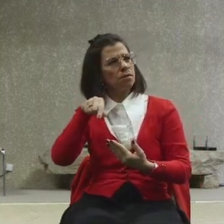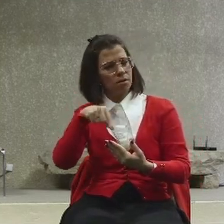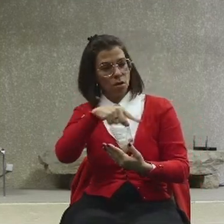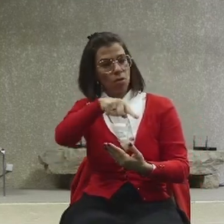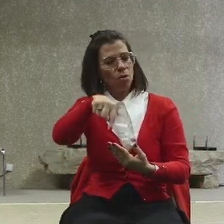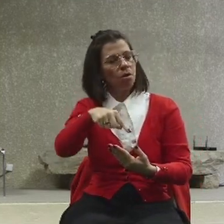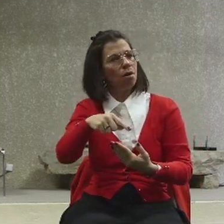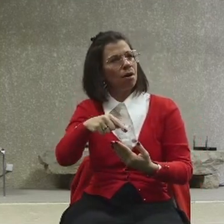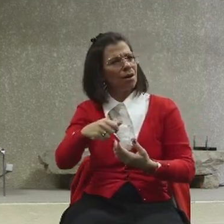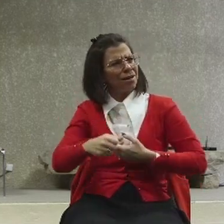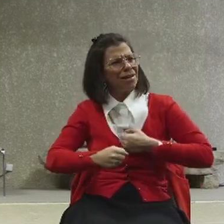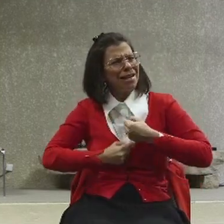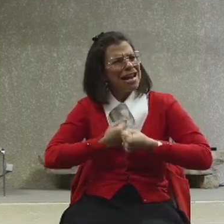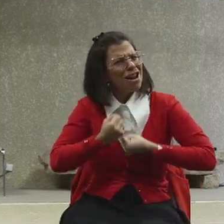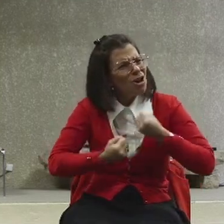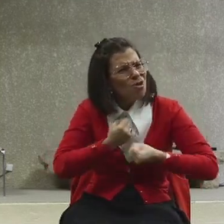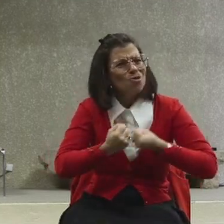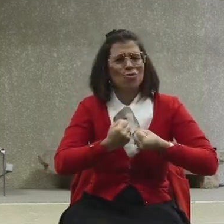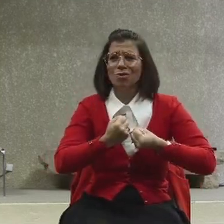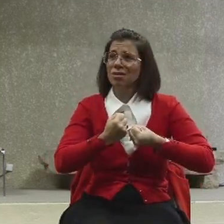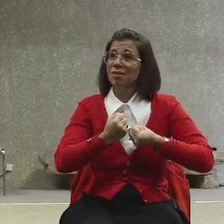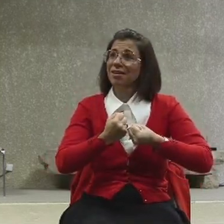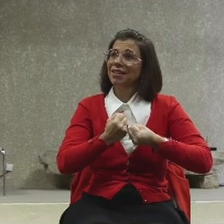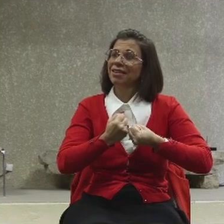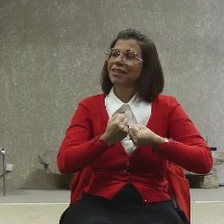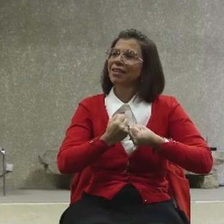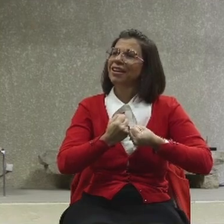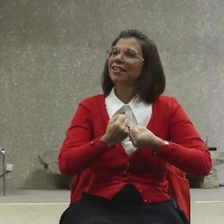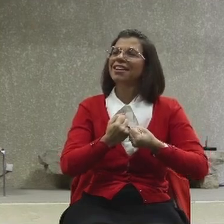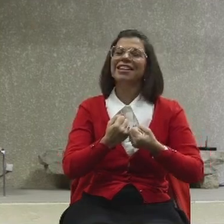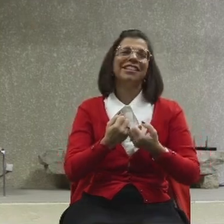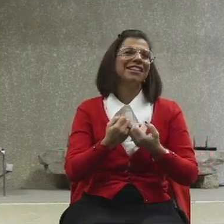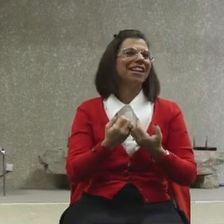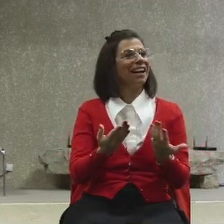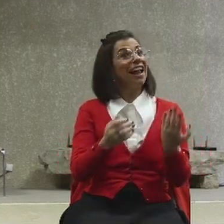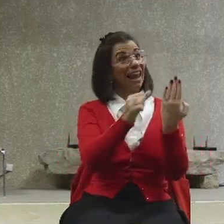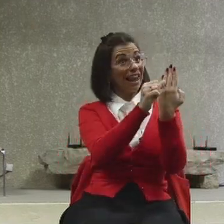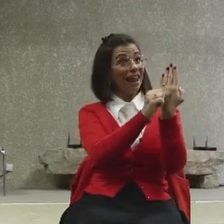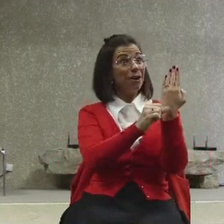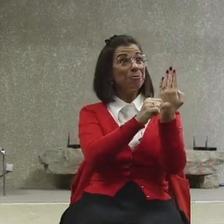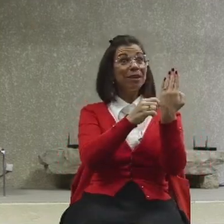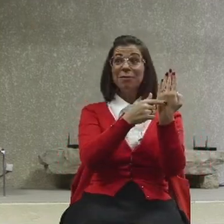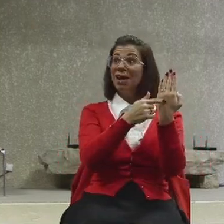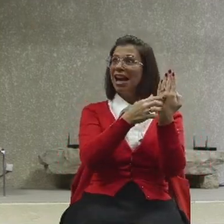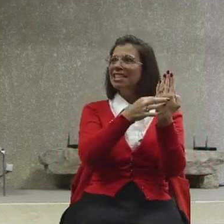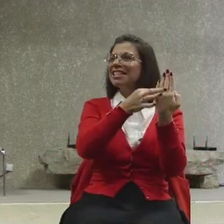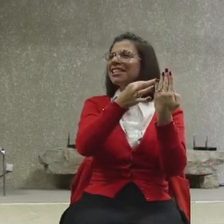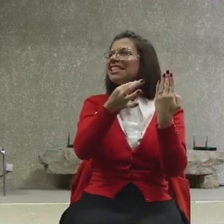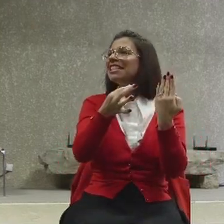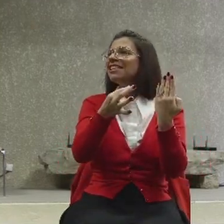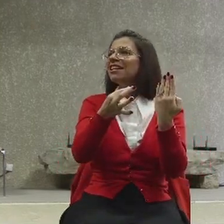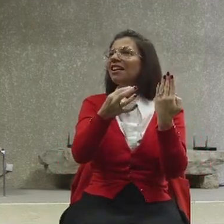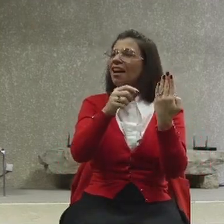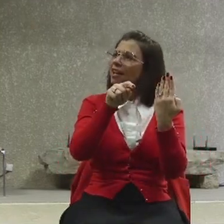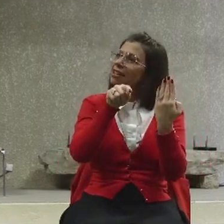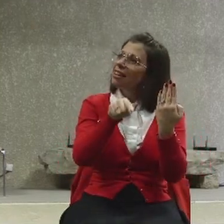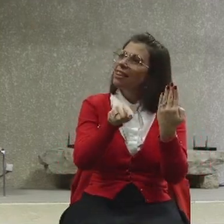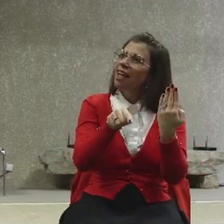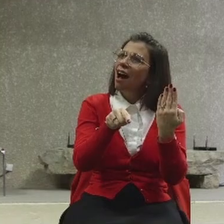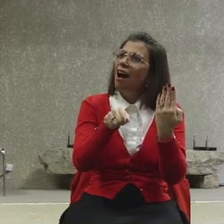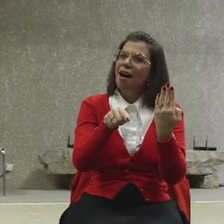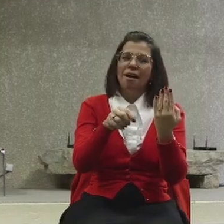la puissance de l'ennemi. C'est ce que le Seigneur Jésus a dit. Mais tant qu'ils ne savent pas